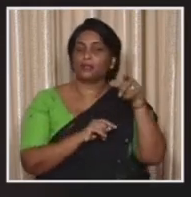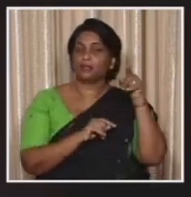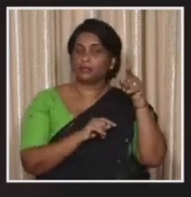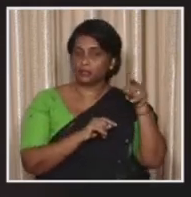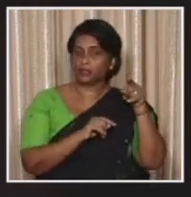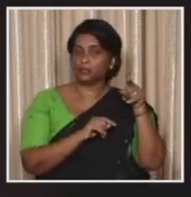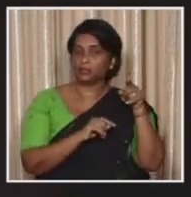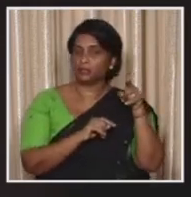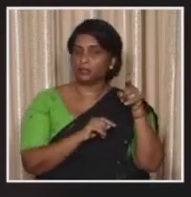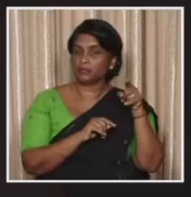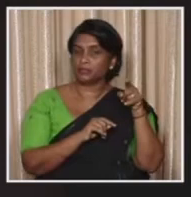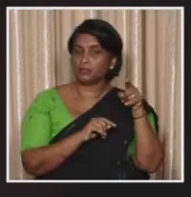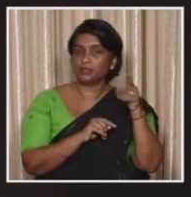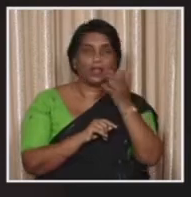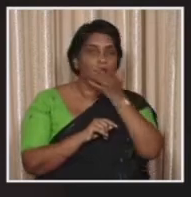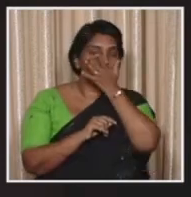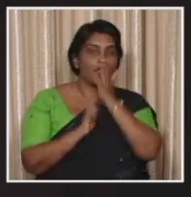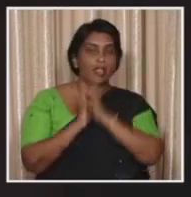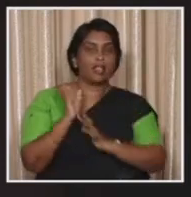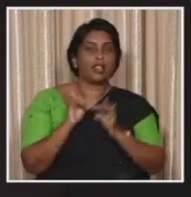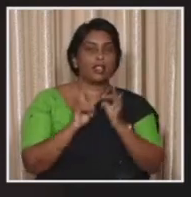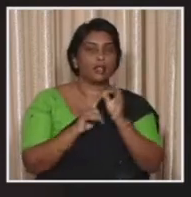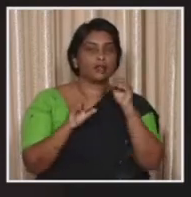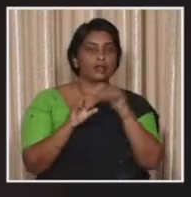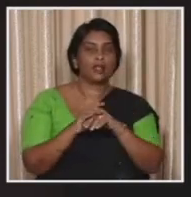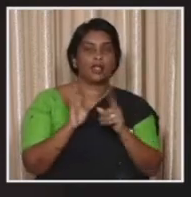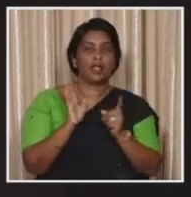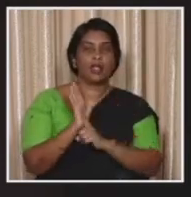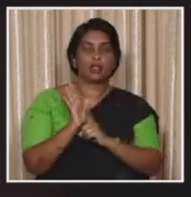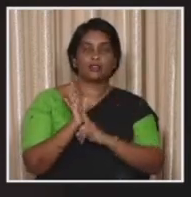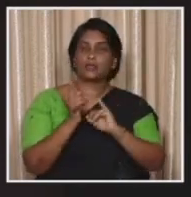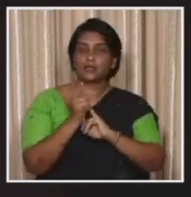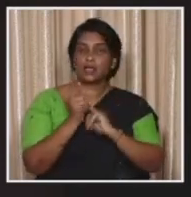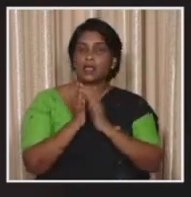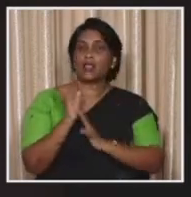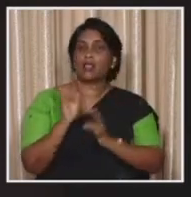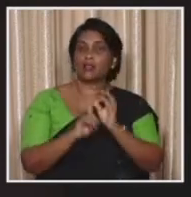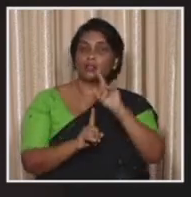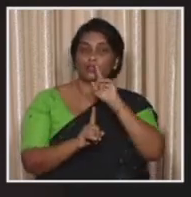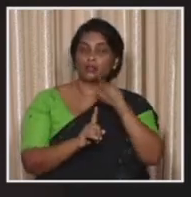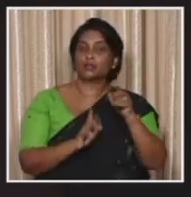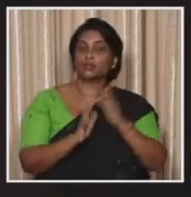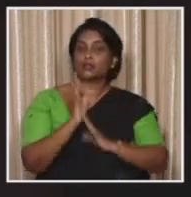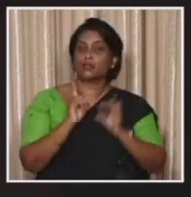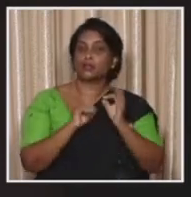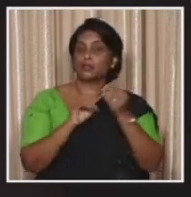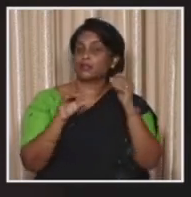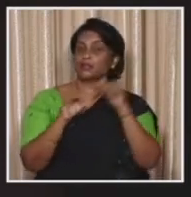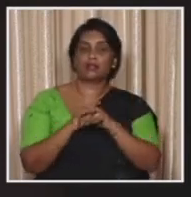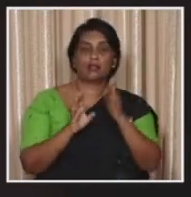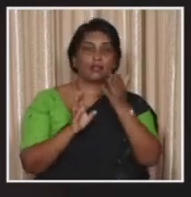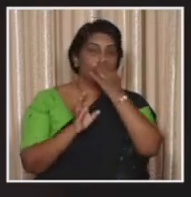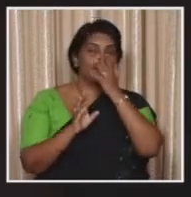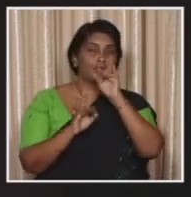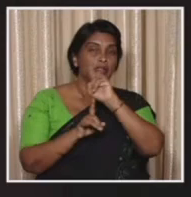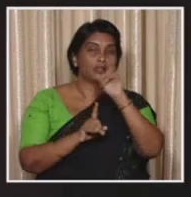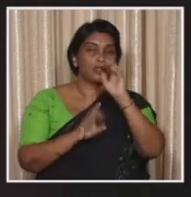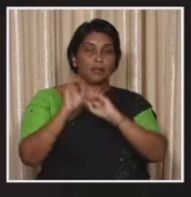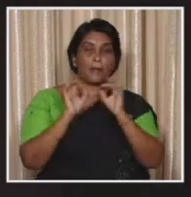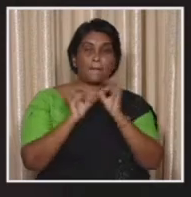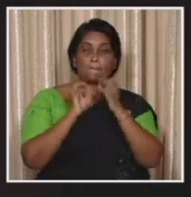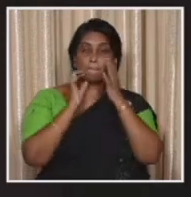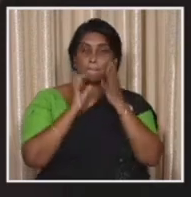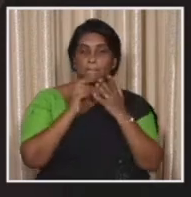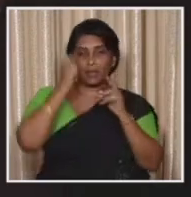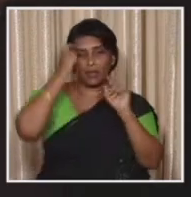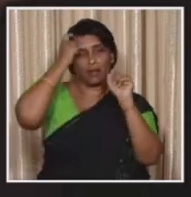ඉන්න අර මේ සීනි ඇමතිවරයා විදියට හිටපු ලක්ෂ්මන් සිරිරත් ඇමතුමා කිව්වා මේ අමාත්‍ය එන්නේ නැහැ 100%ට 10 බැසිල් රාජපක්ෂ මහත